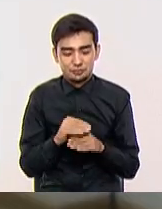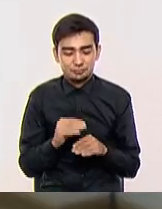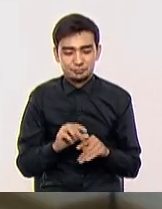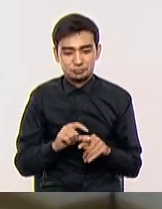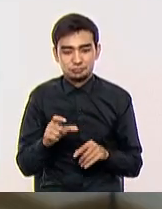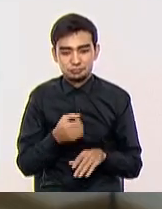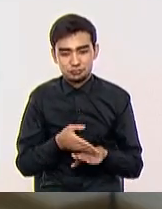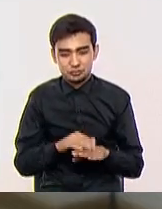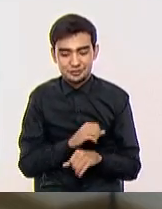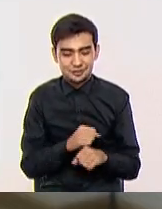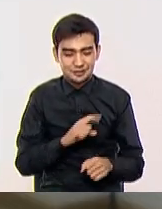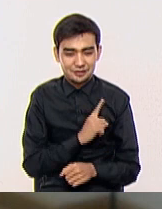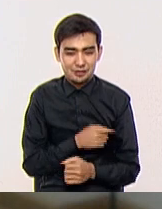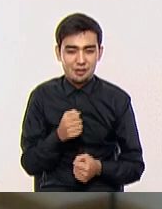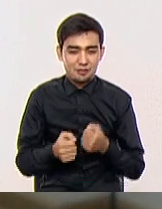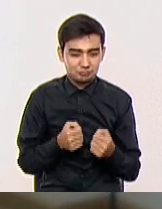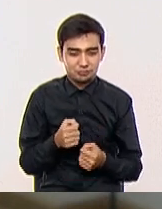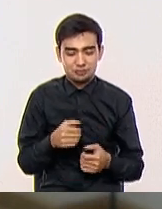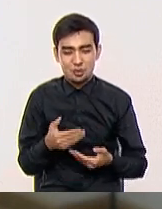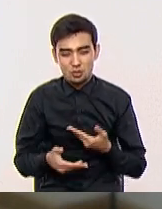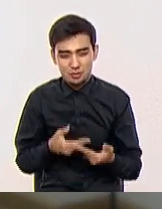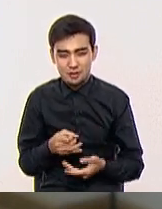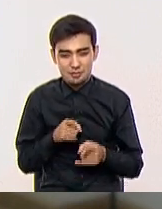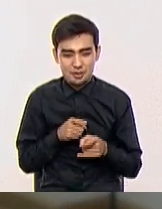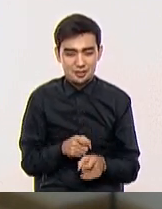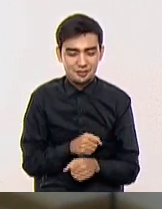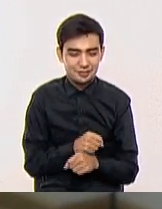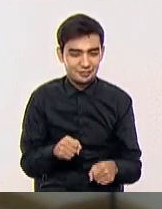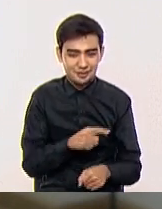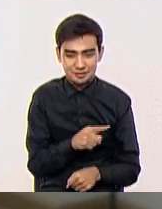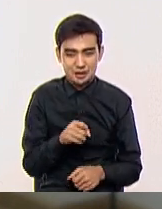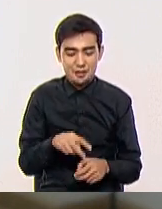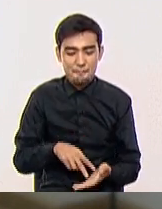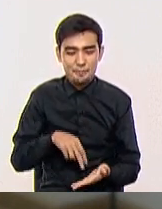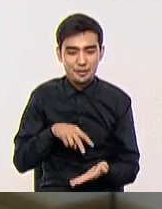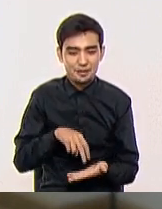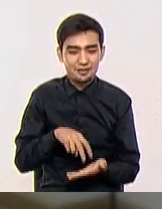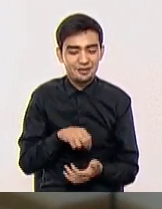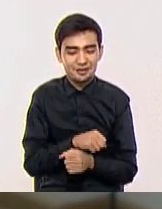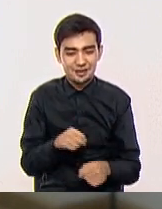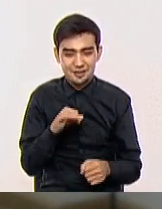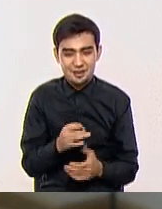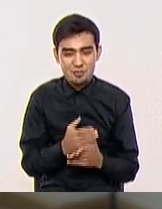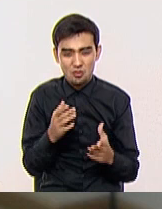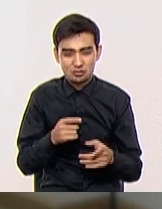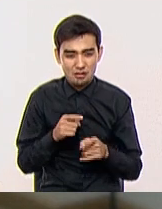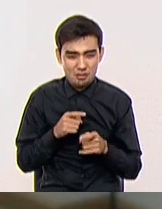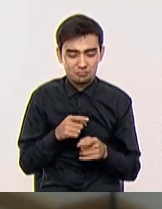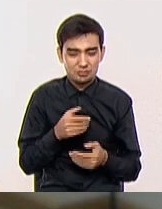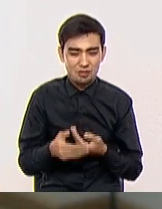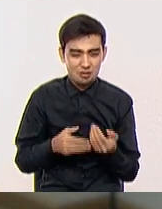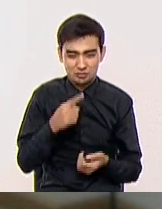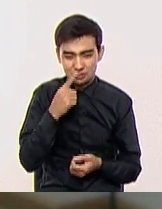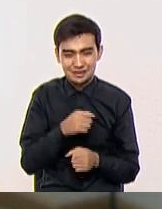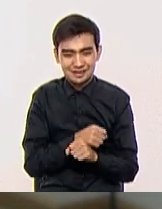Хорошо, скандинавские палки, ходьба – хорошо. Бегать им нельзя, прыгать нельзя и на большие расстояния ходить